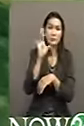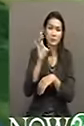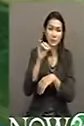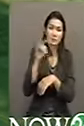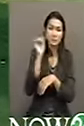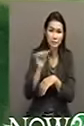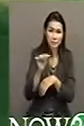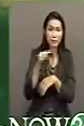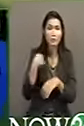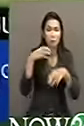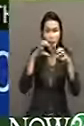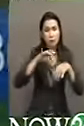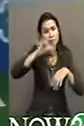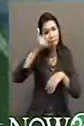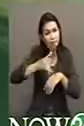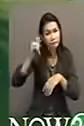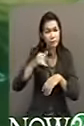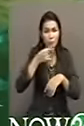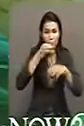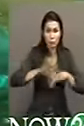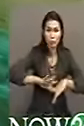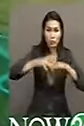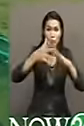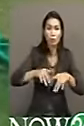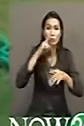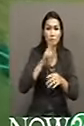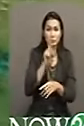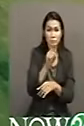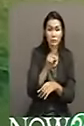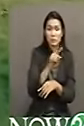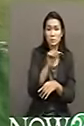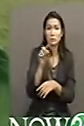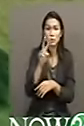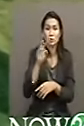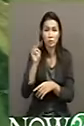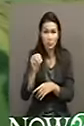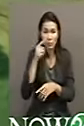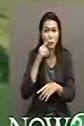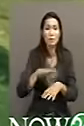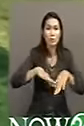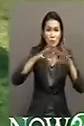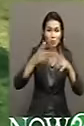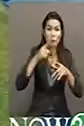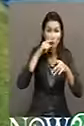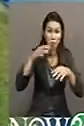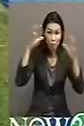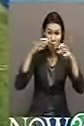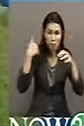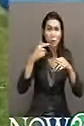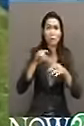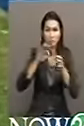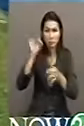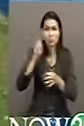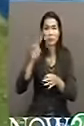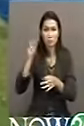พื้นที่และมีฝนตกหนักบางแห่งทะเลมีคลื่นสูงประมาณ2เมตรบริเวณที่มีฝนฟ้าคะนองคลื่นสูงมากกว่า2เมตรครับส่วนภาคกล